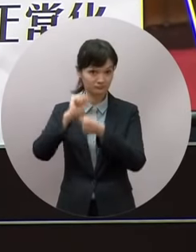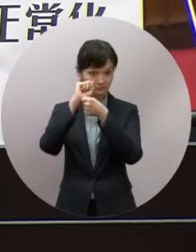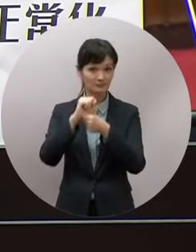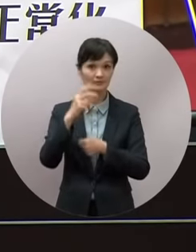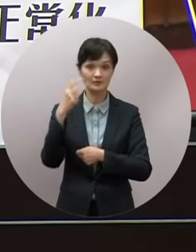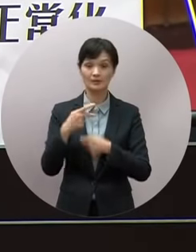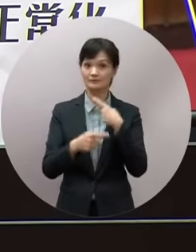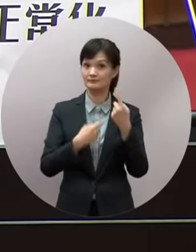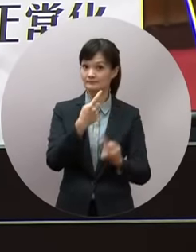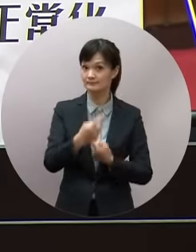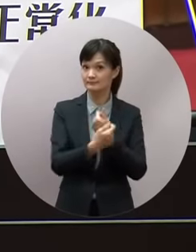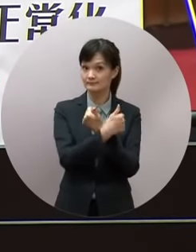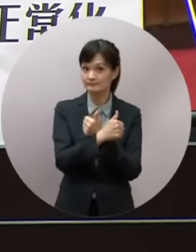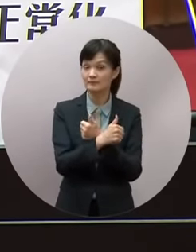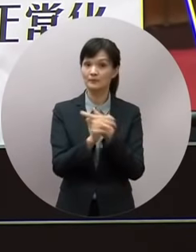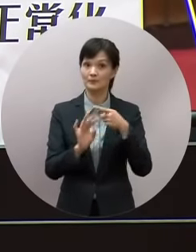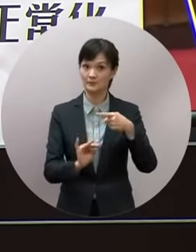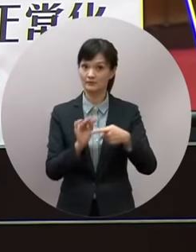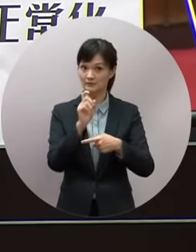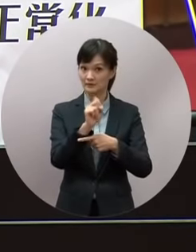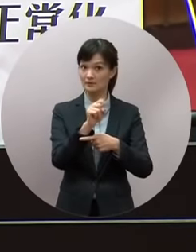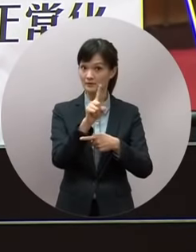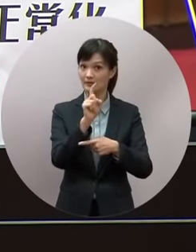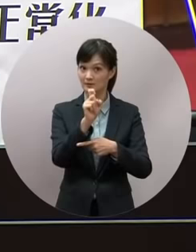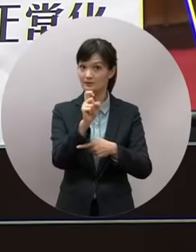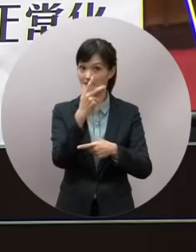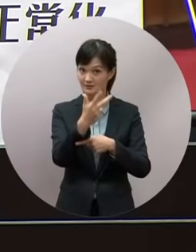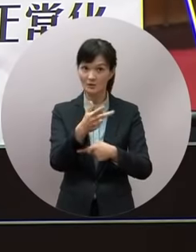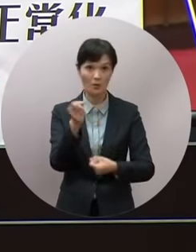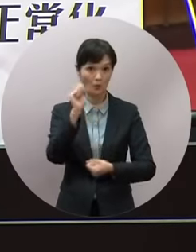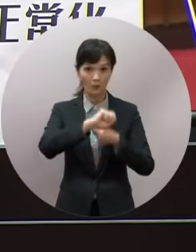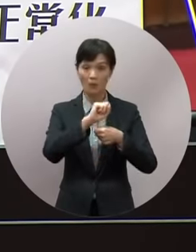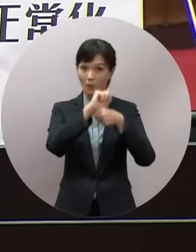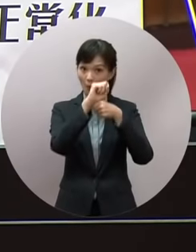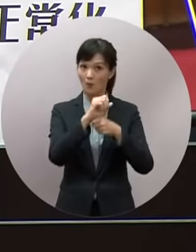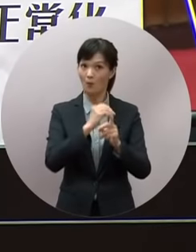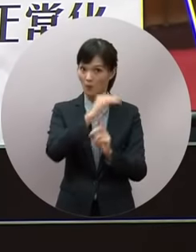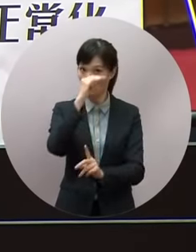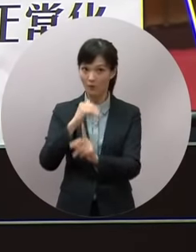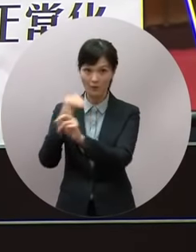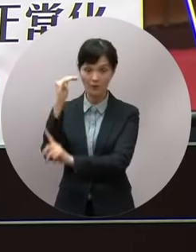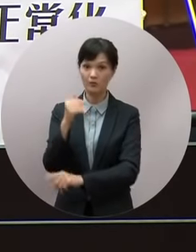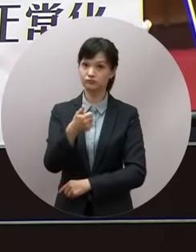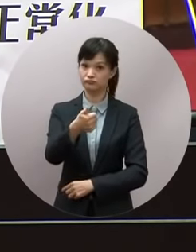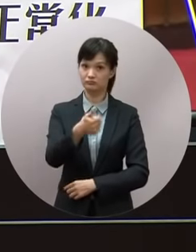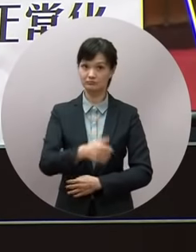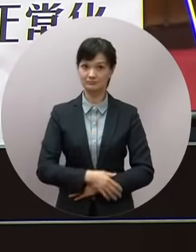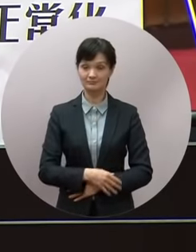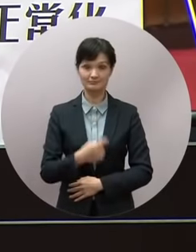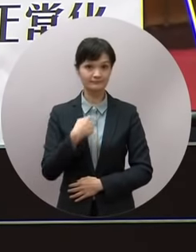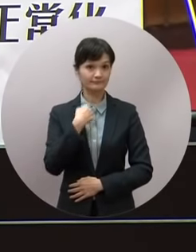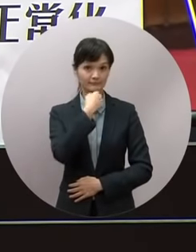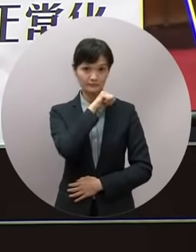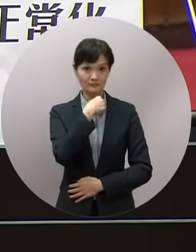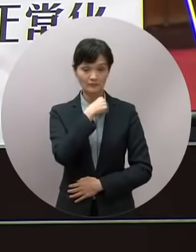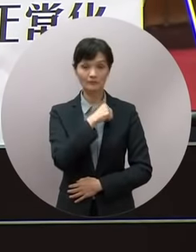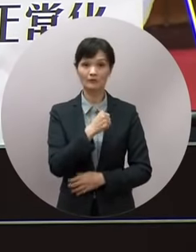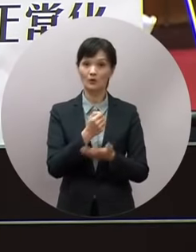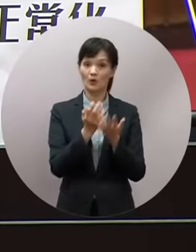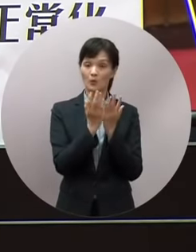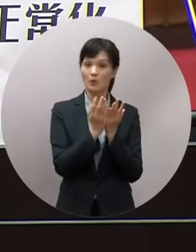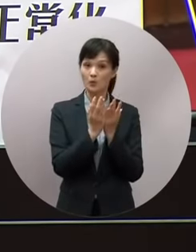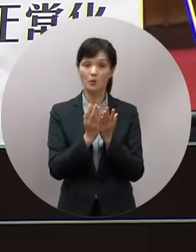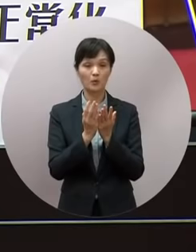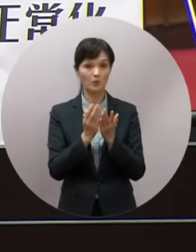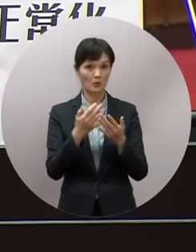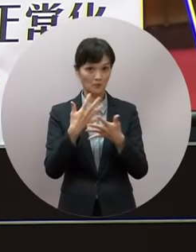了117%，这就是我们台湾的实力。我们台湾的学术能量，我们台